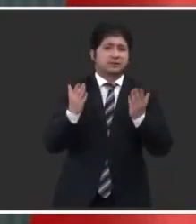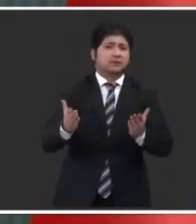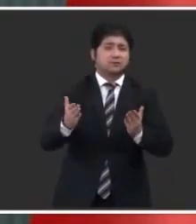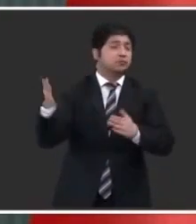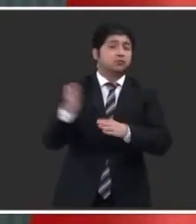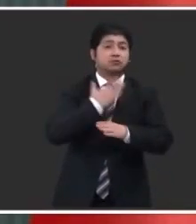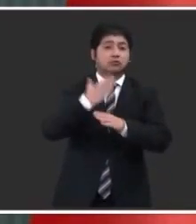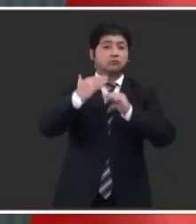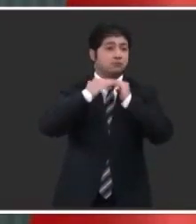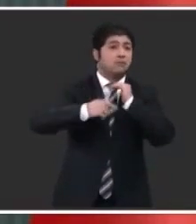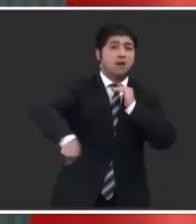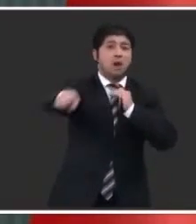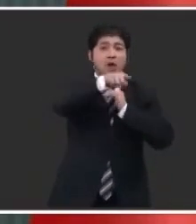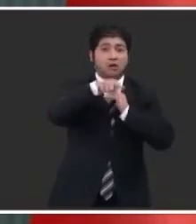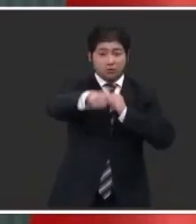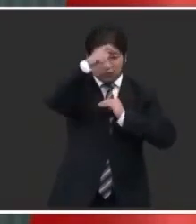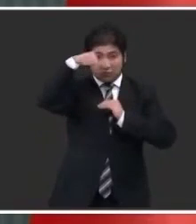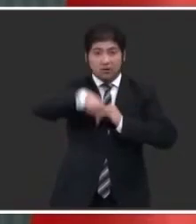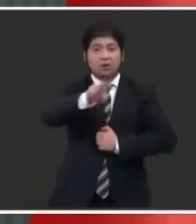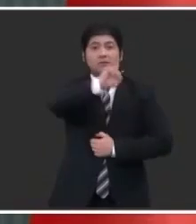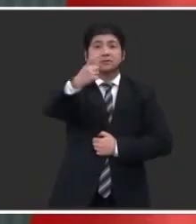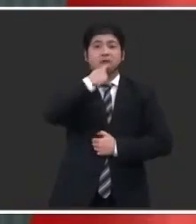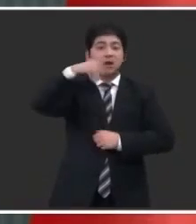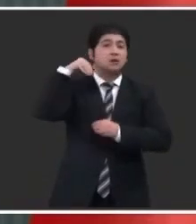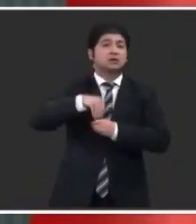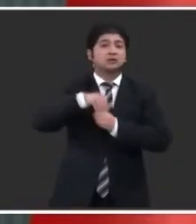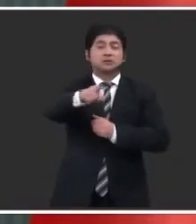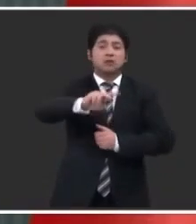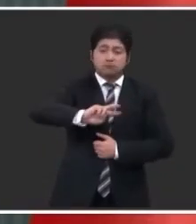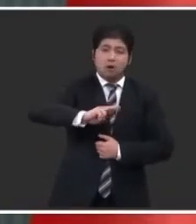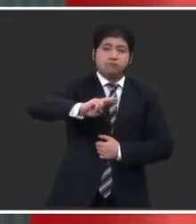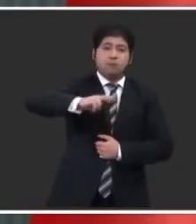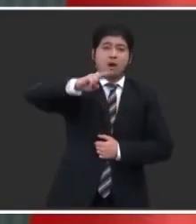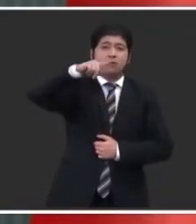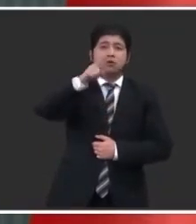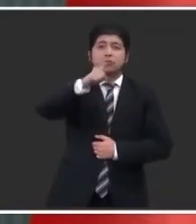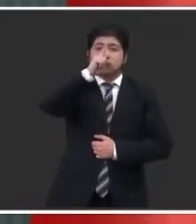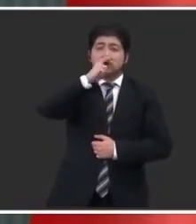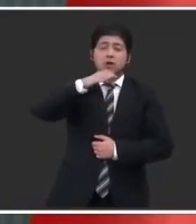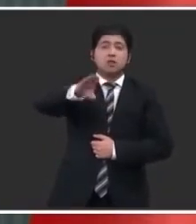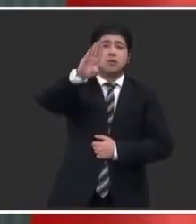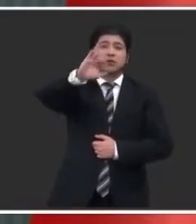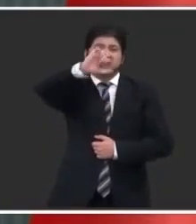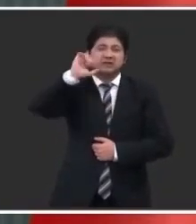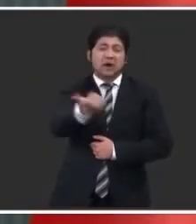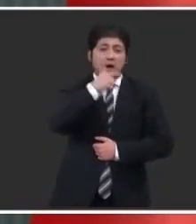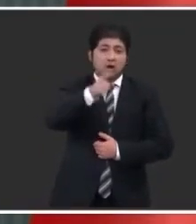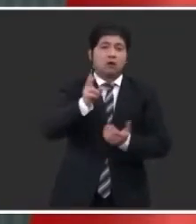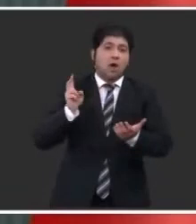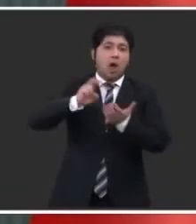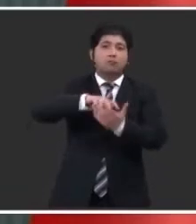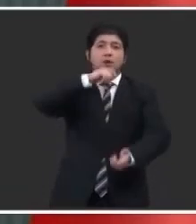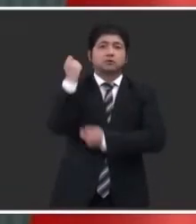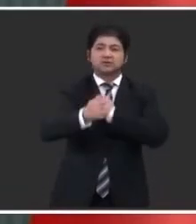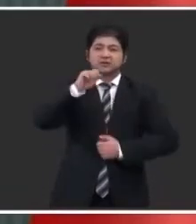Çünkü milletimiz ülkesinin 20 yılda kat ettiği asırlık demokrasi ve Kalkınma